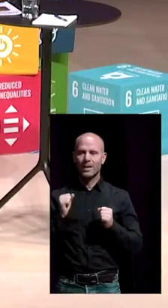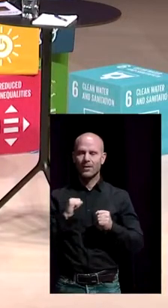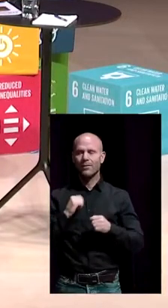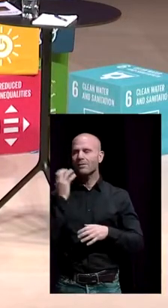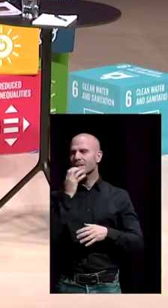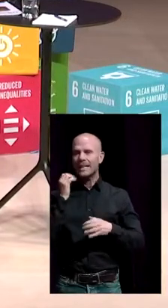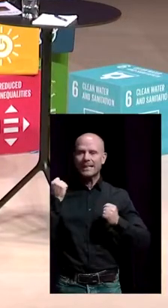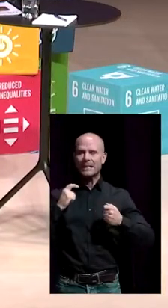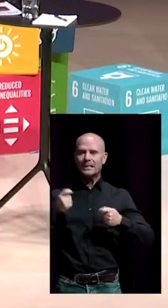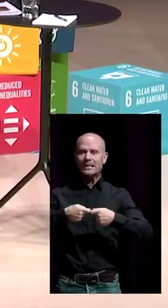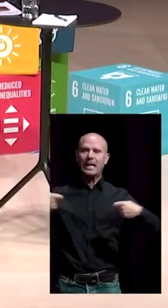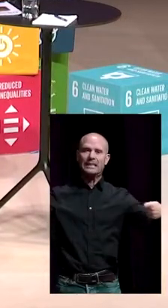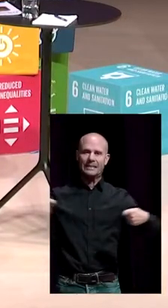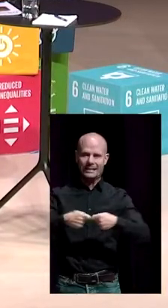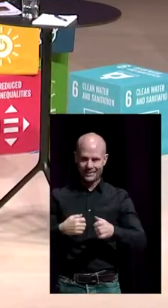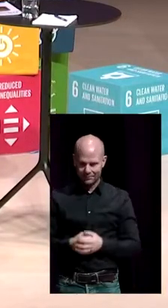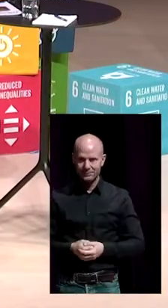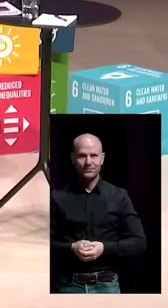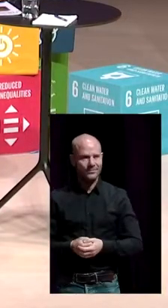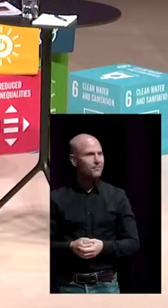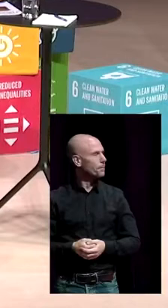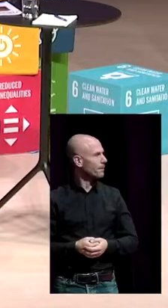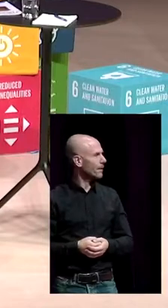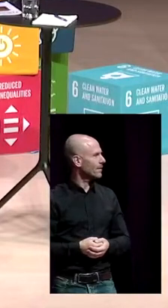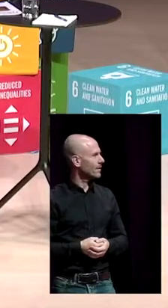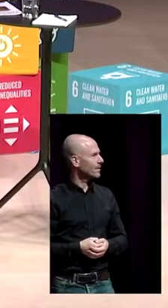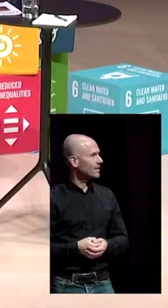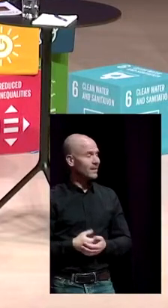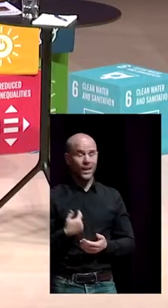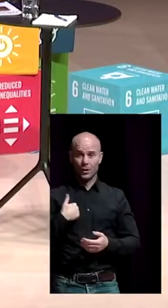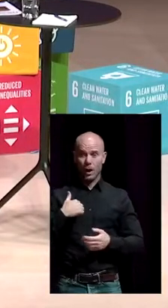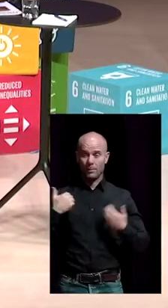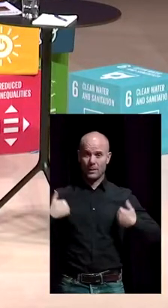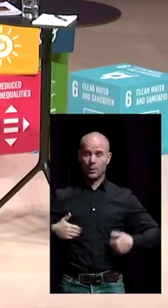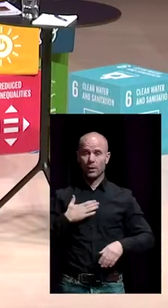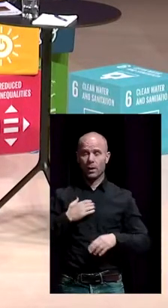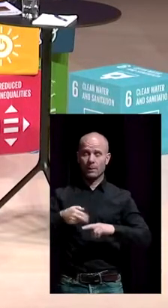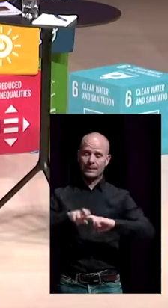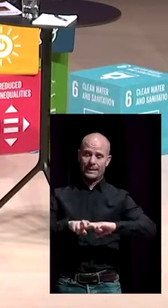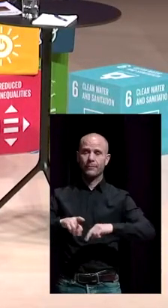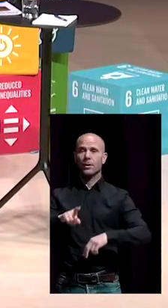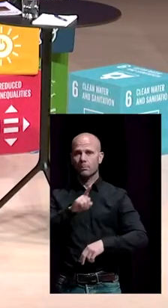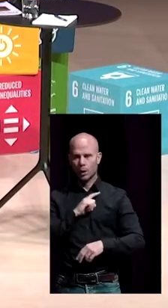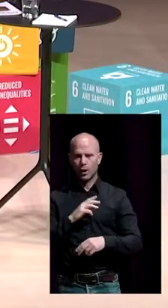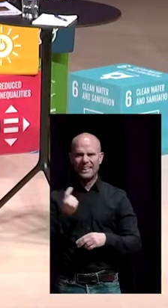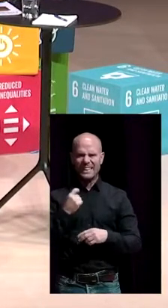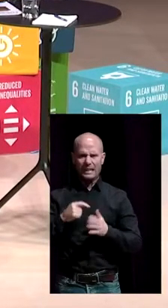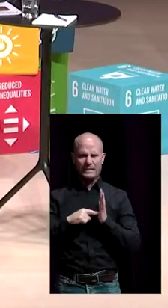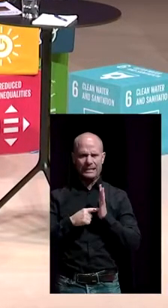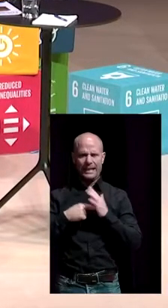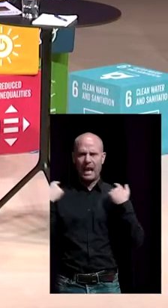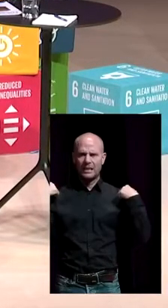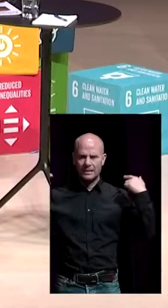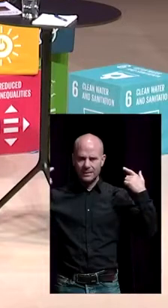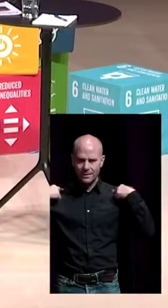lite bara stretching. Jag tycker när man sitter så här lite för mycket på dagarna att man ofta blir lite stel i